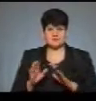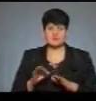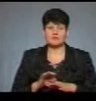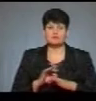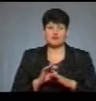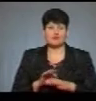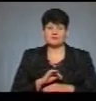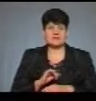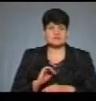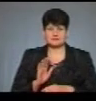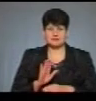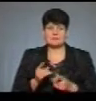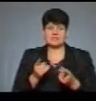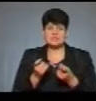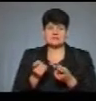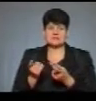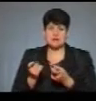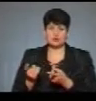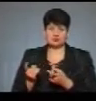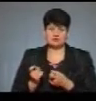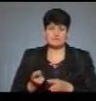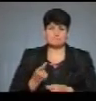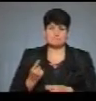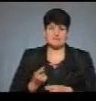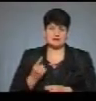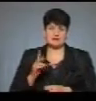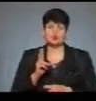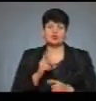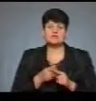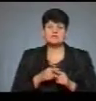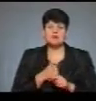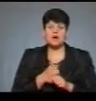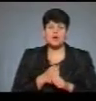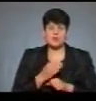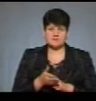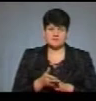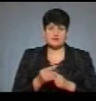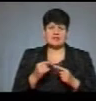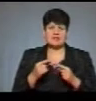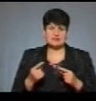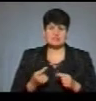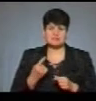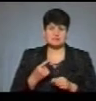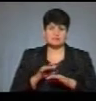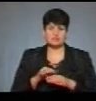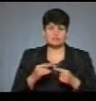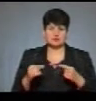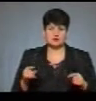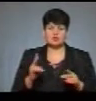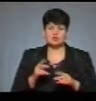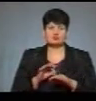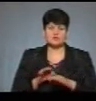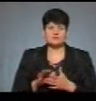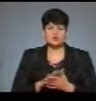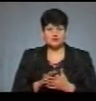проводимо не самостійно. Ми залучаємо майстрів, хто це робить. І різні майстри проводять по-різному. Хтось це проводить